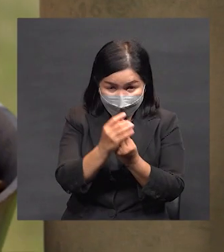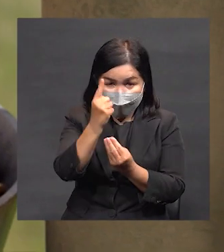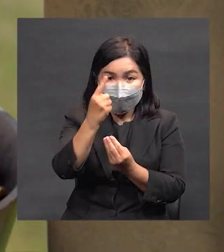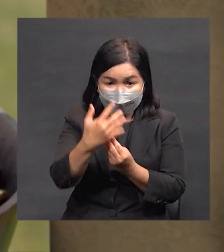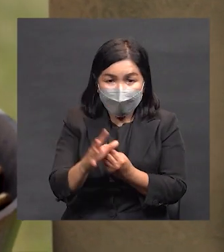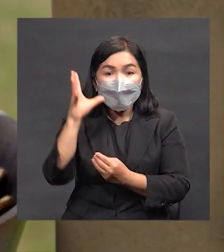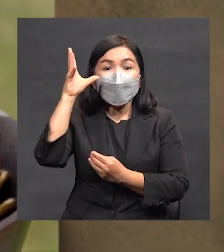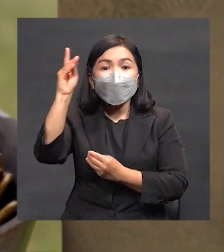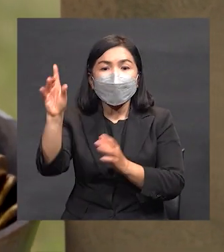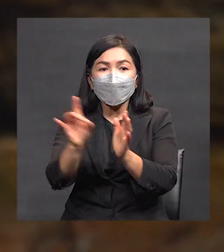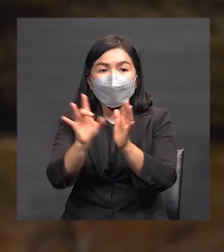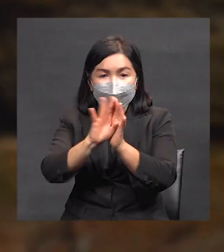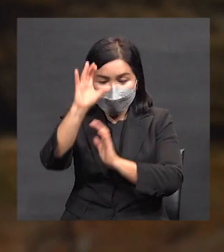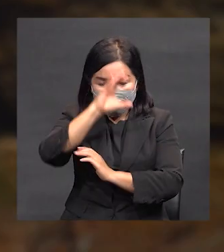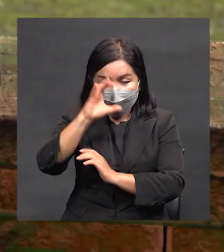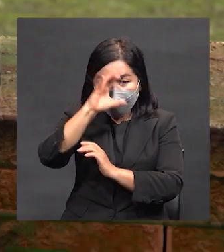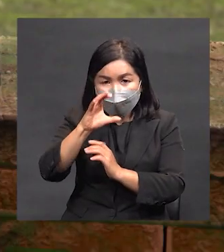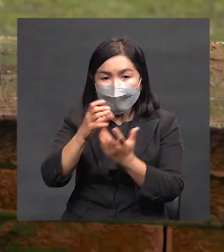พรุ่งนี้ก็น่าจะเป็นชุดสุดท้ายแล้วล่ะ